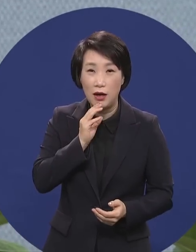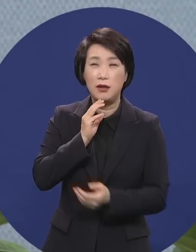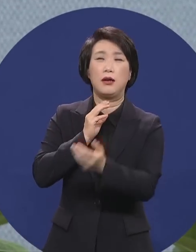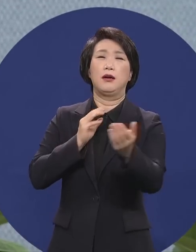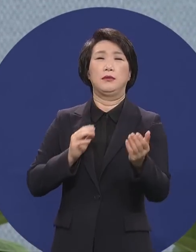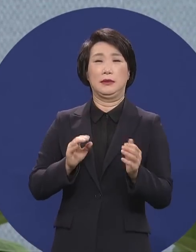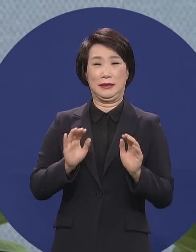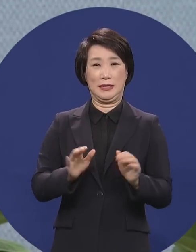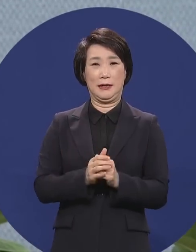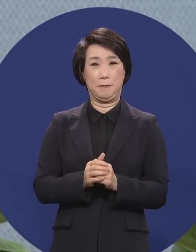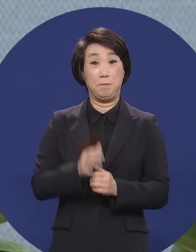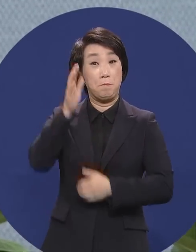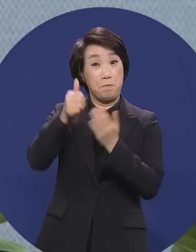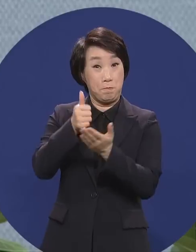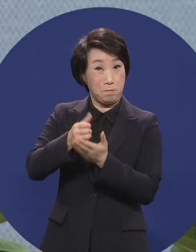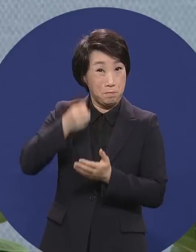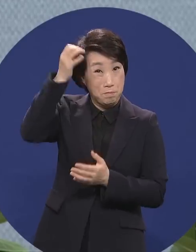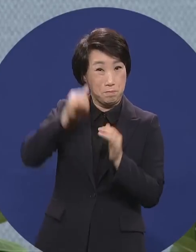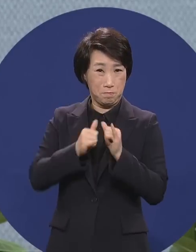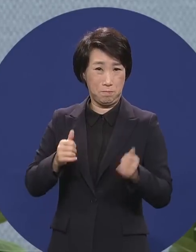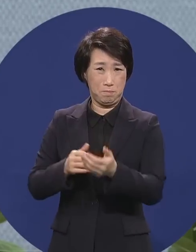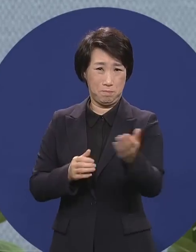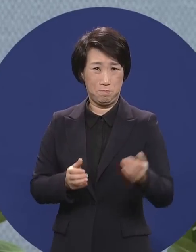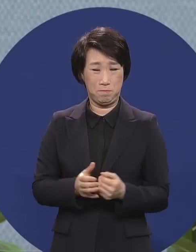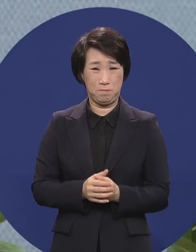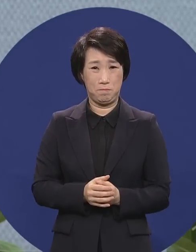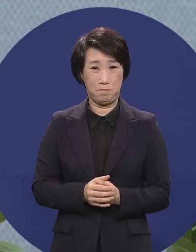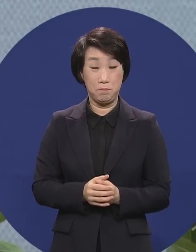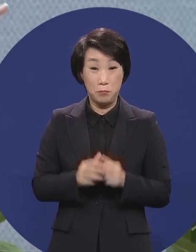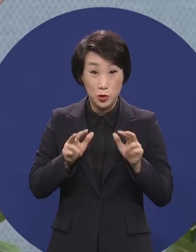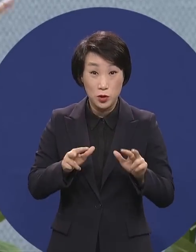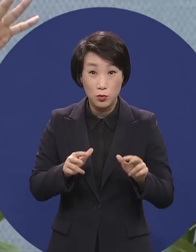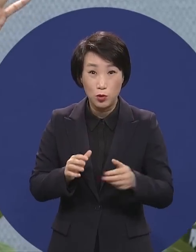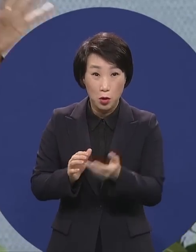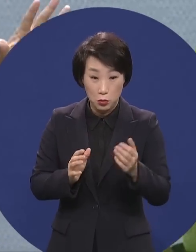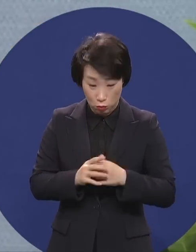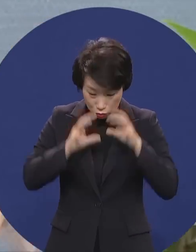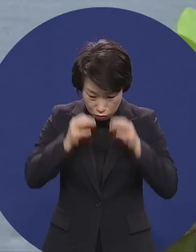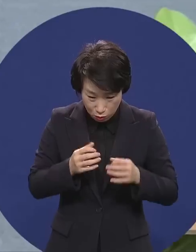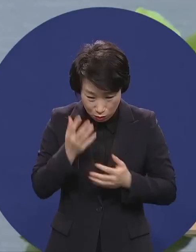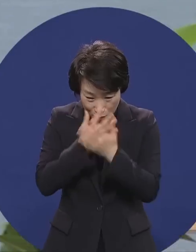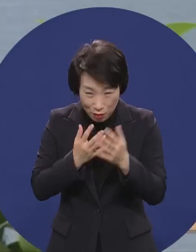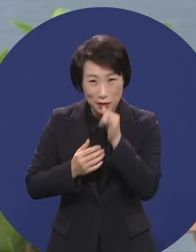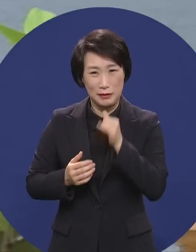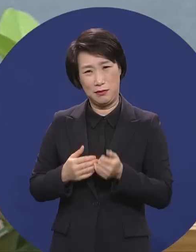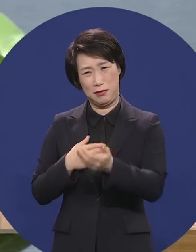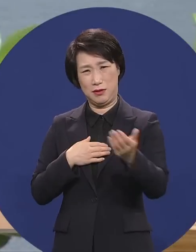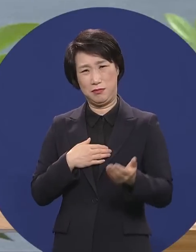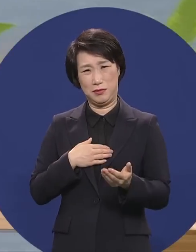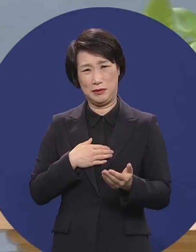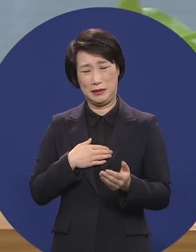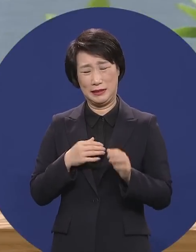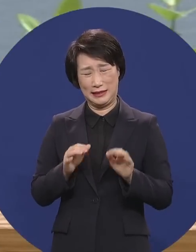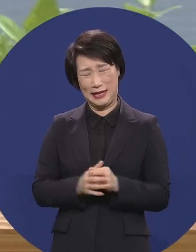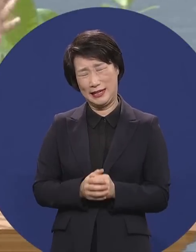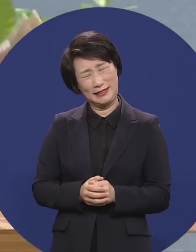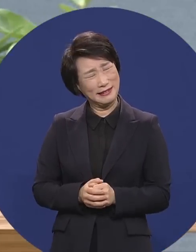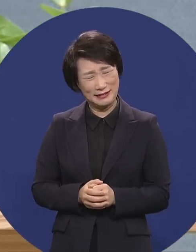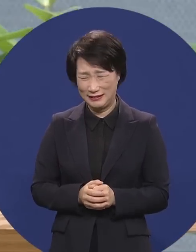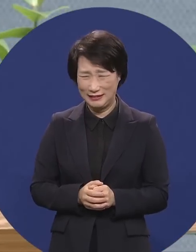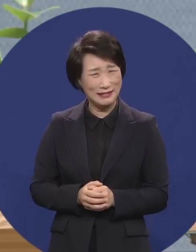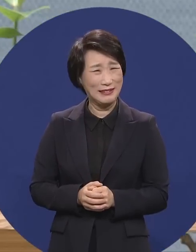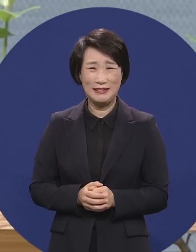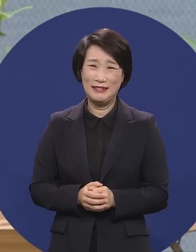당신은 하나님을 잊어버린 사람이기에 지금 더듬적거리고 있다 이 말이죠. 응?